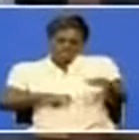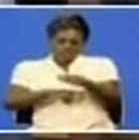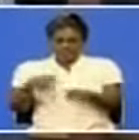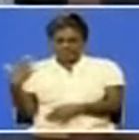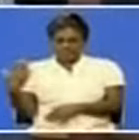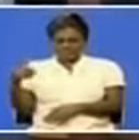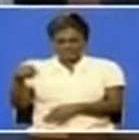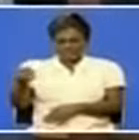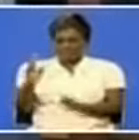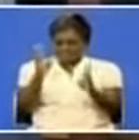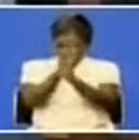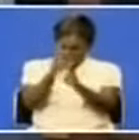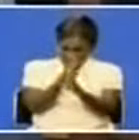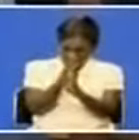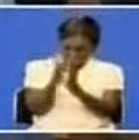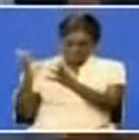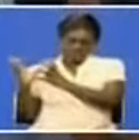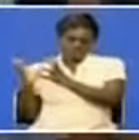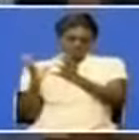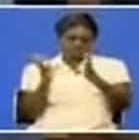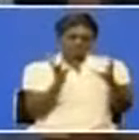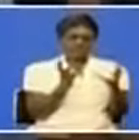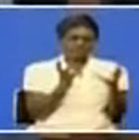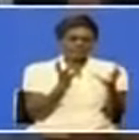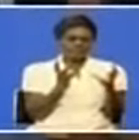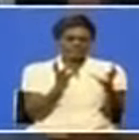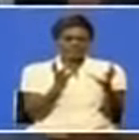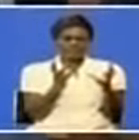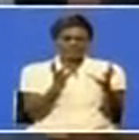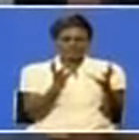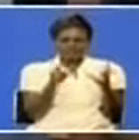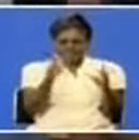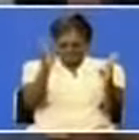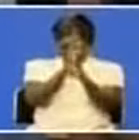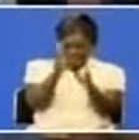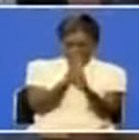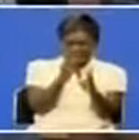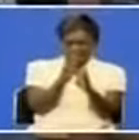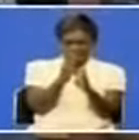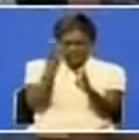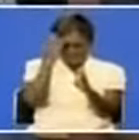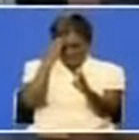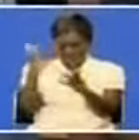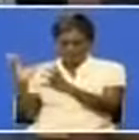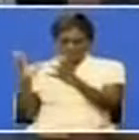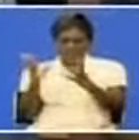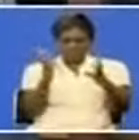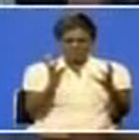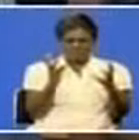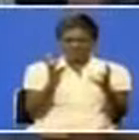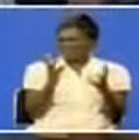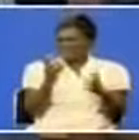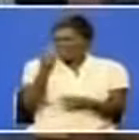Sasa hao ndio uzichukua, wanazibeba na wanajua wakizibeba